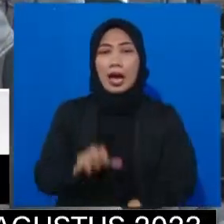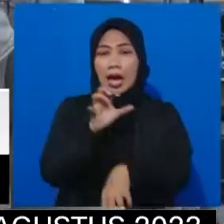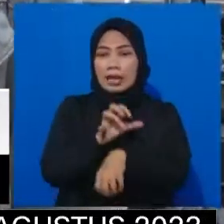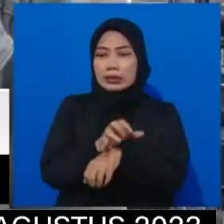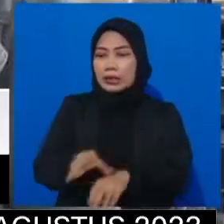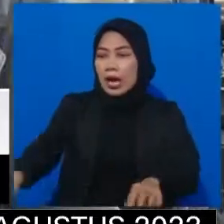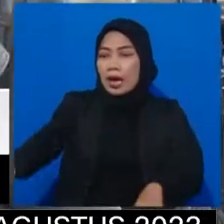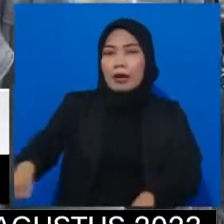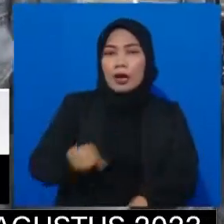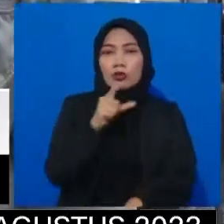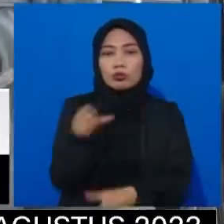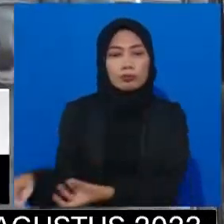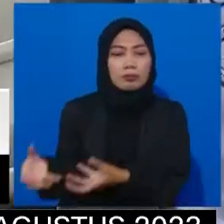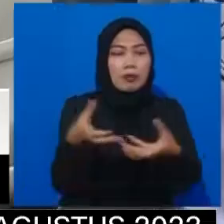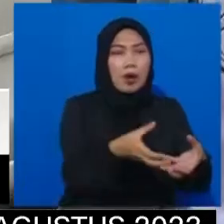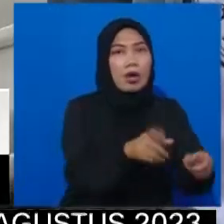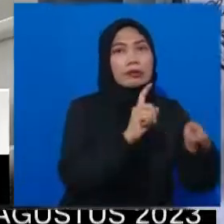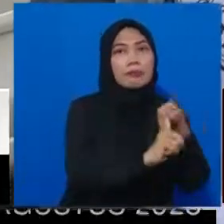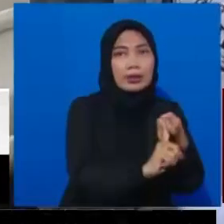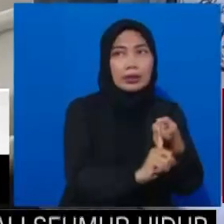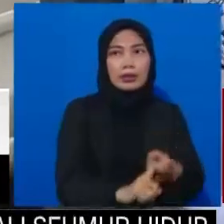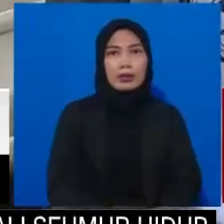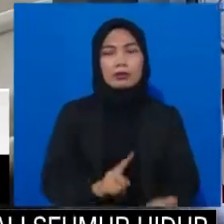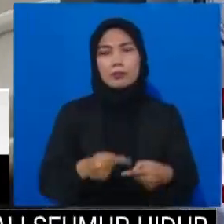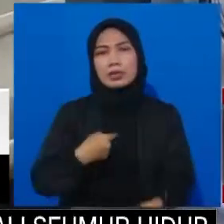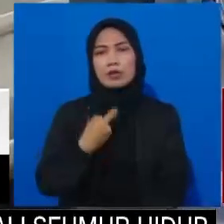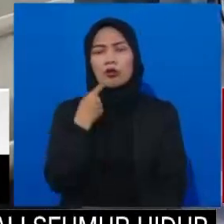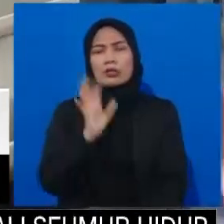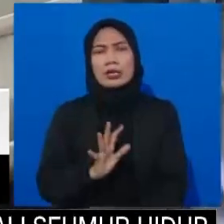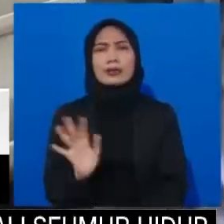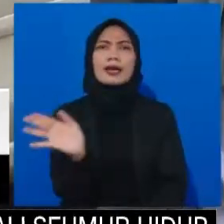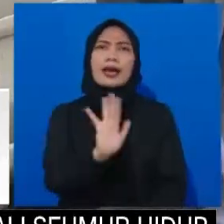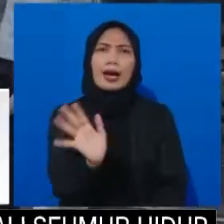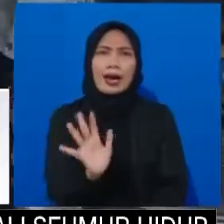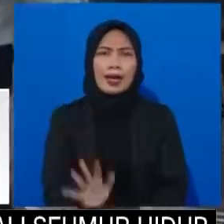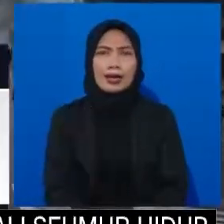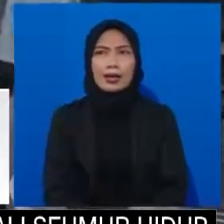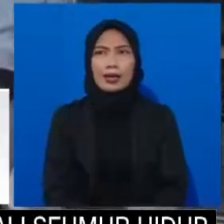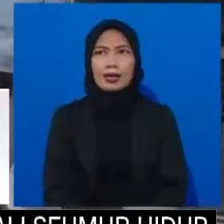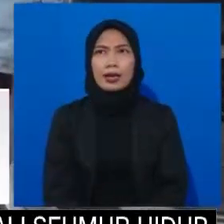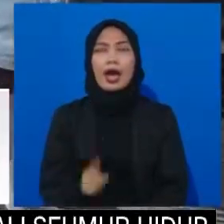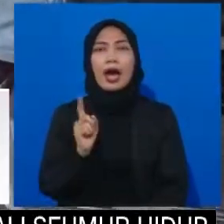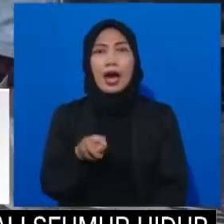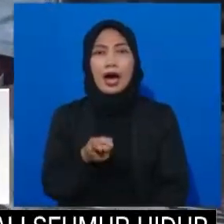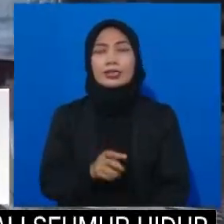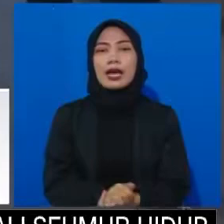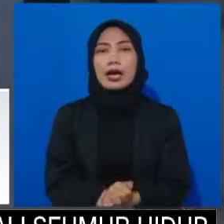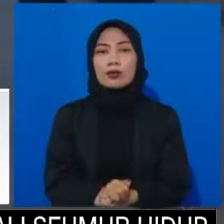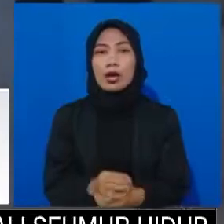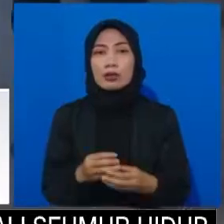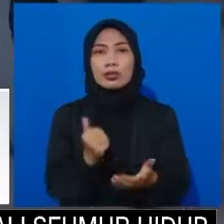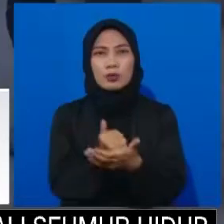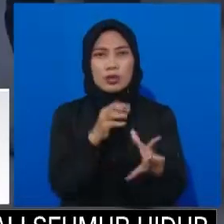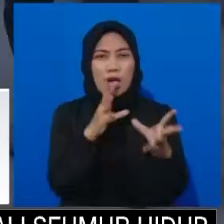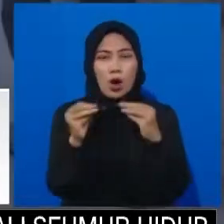rekannya. Perbuatannya menyeret anjing diakuinya tidak sengaja. Polisi juga telah melakukan mediasi antara A dan Aliansi Peduli Hewan